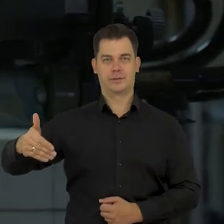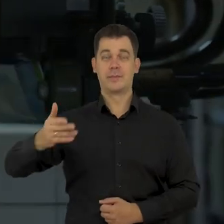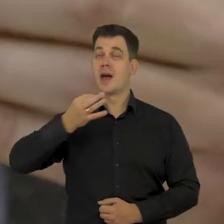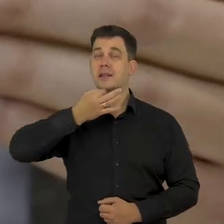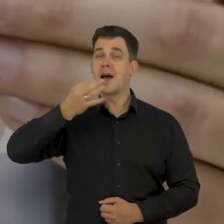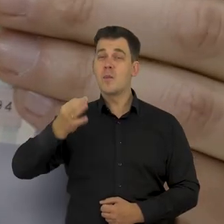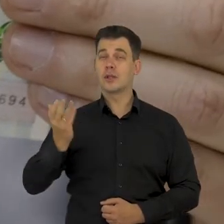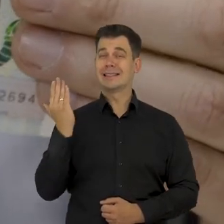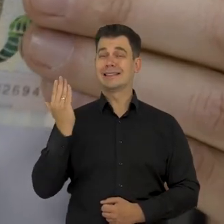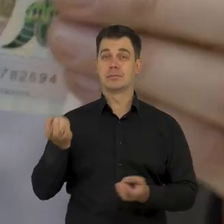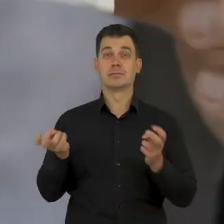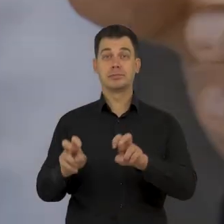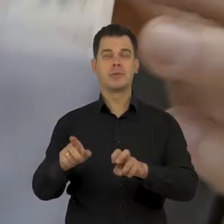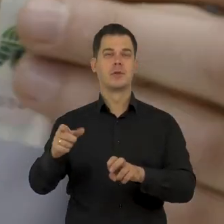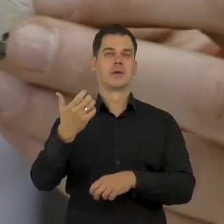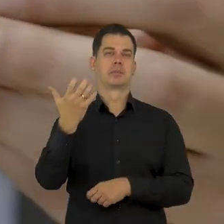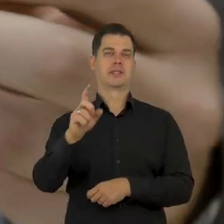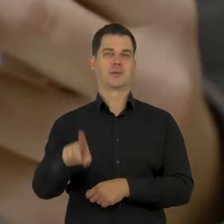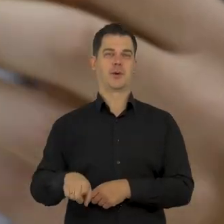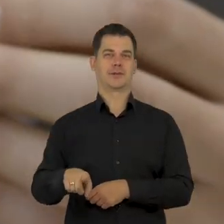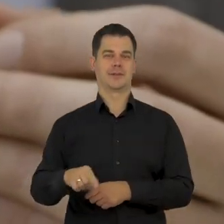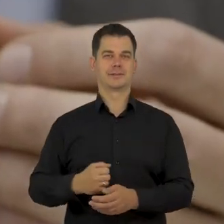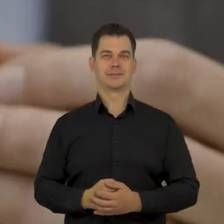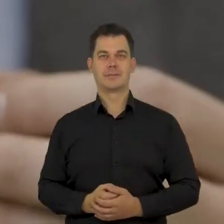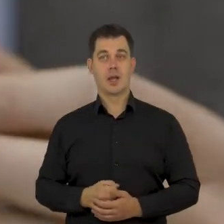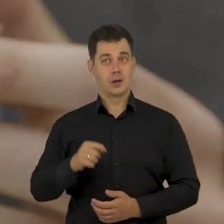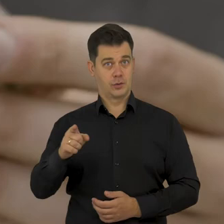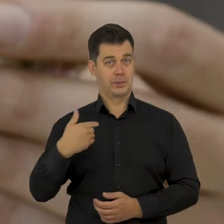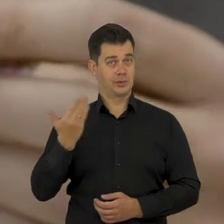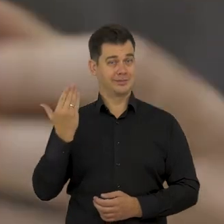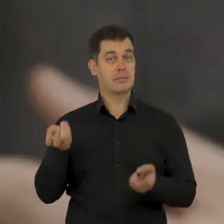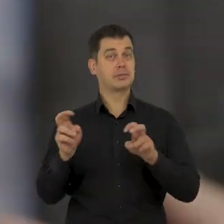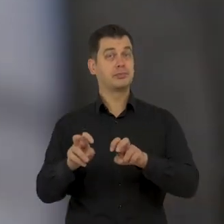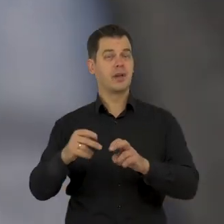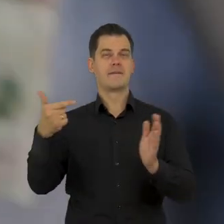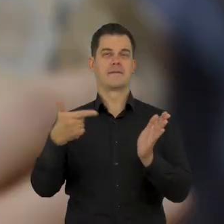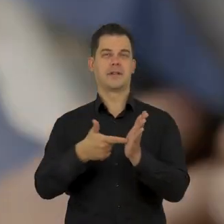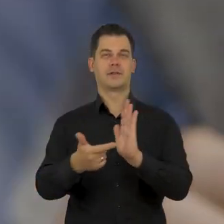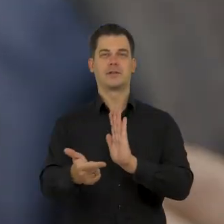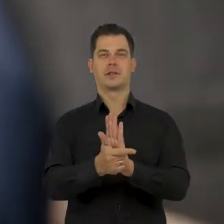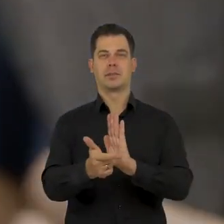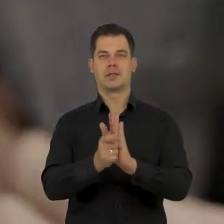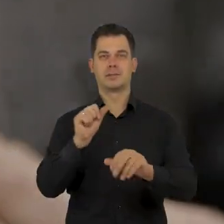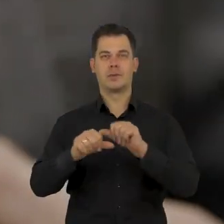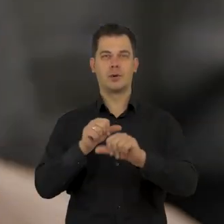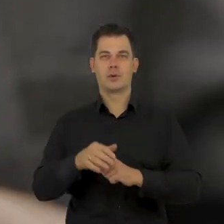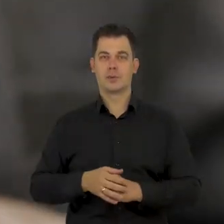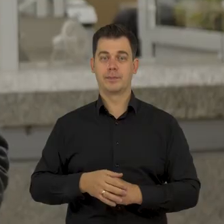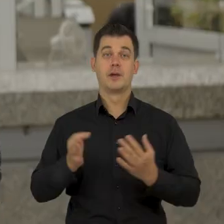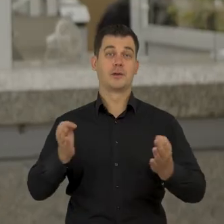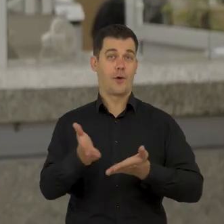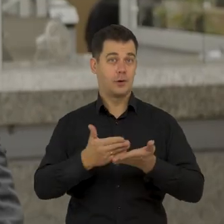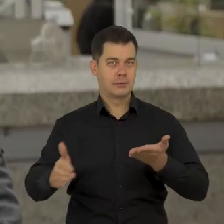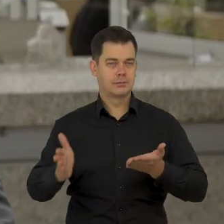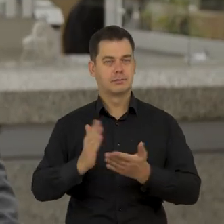złotych. Najmłodszym banknotem w obiegu jest banknot o nominale 500 zł. Pojawił się na rynku w 2017 roku.